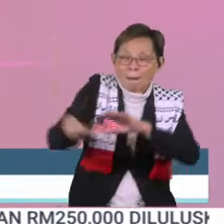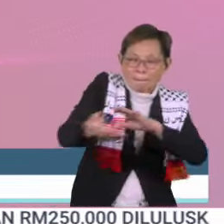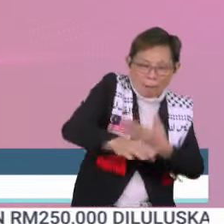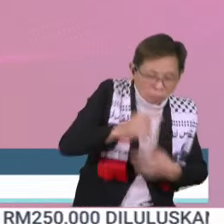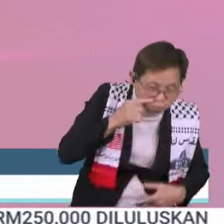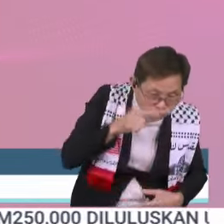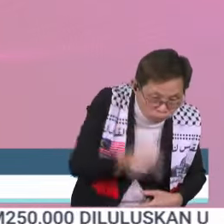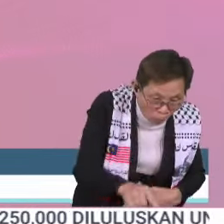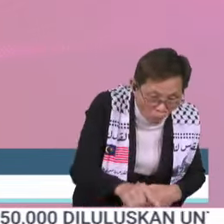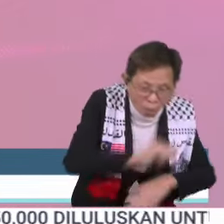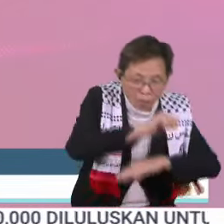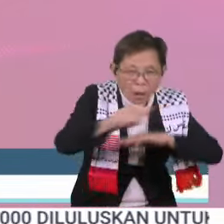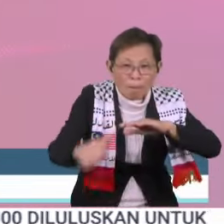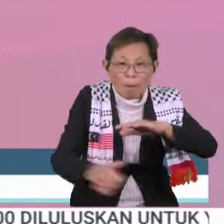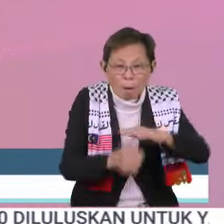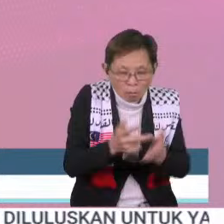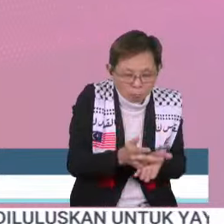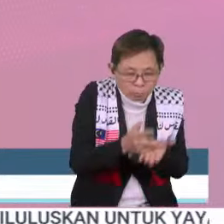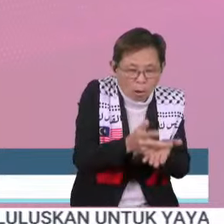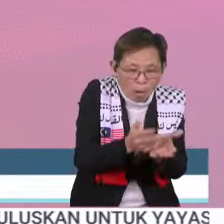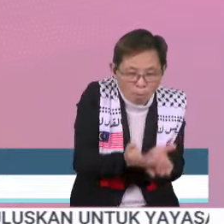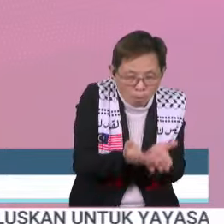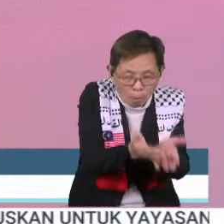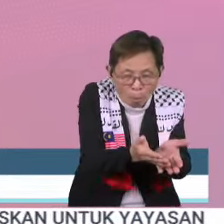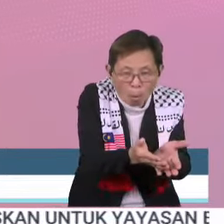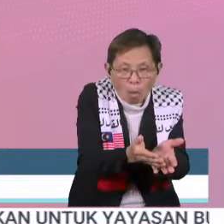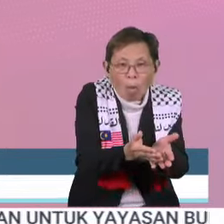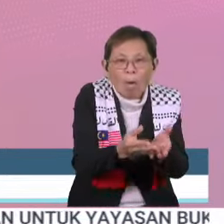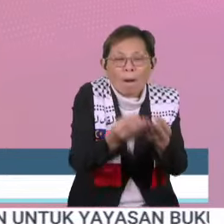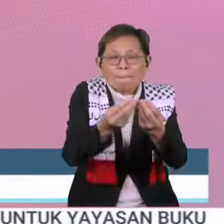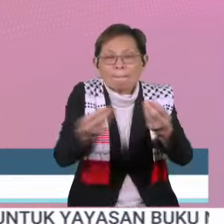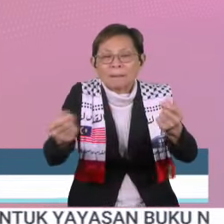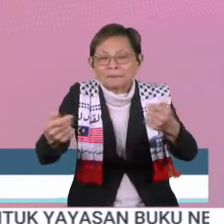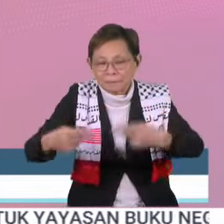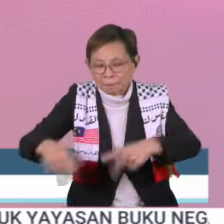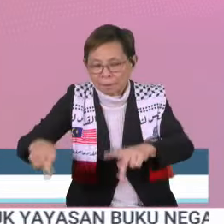mangsa ditemukan di bawah jeti bot Pok Heng di Pasir Pekan.